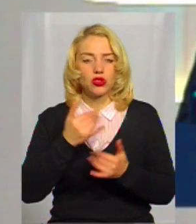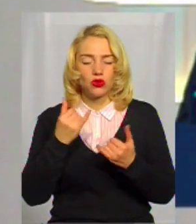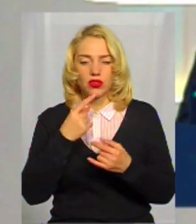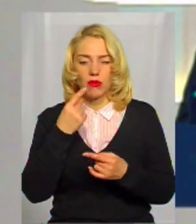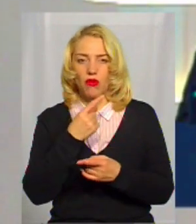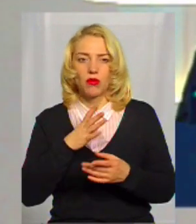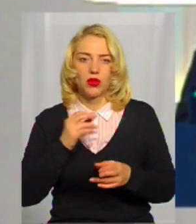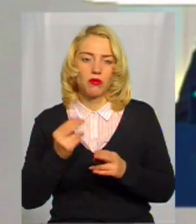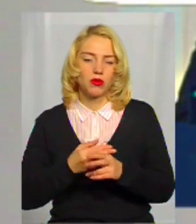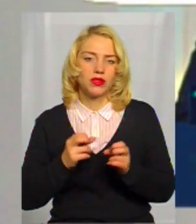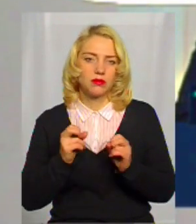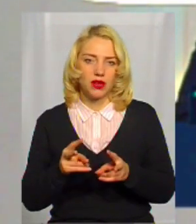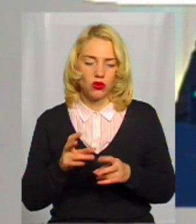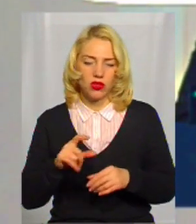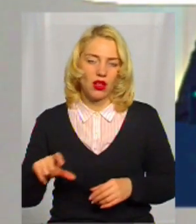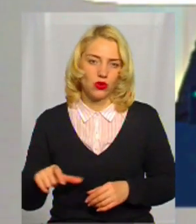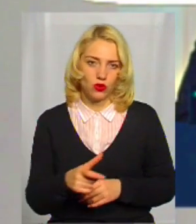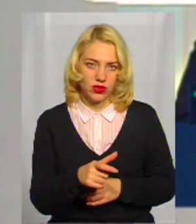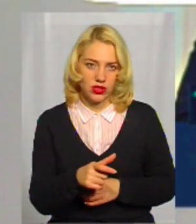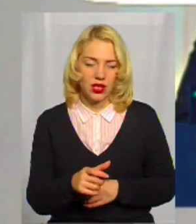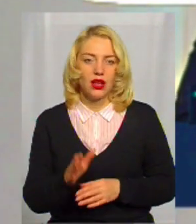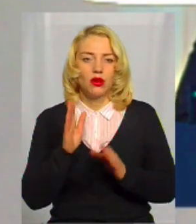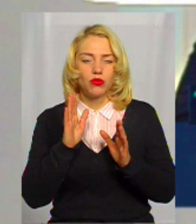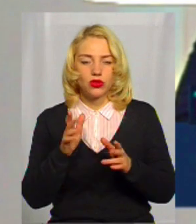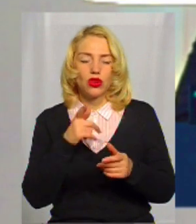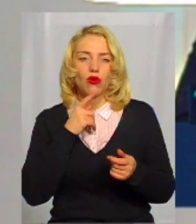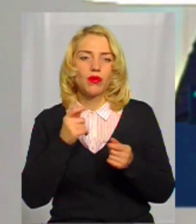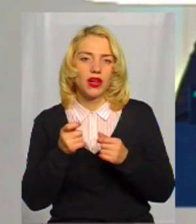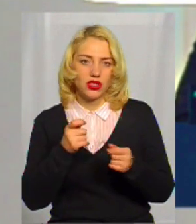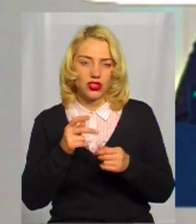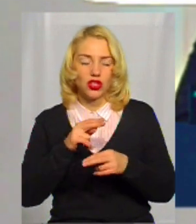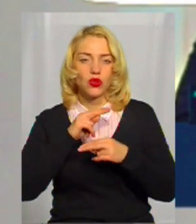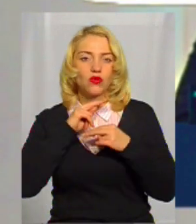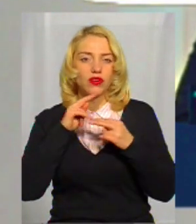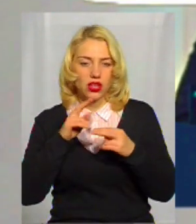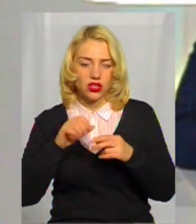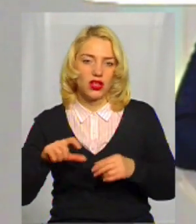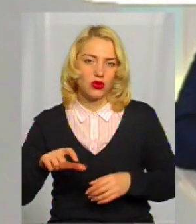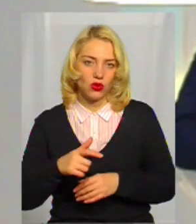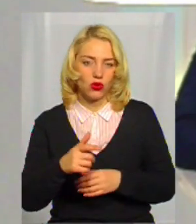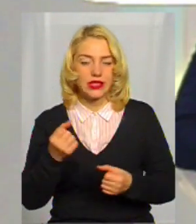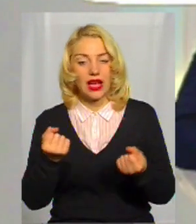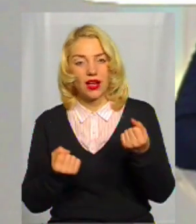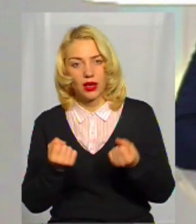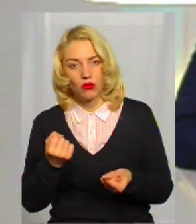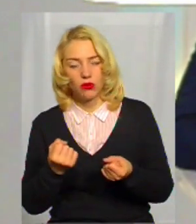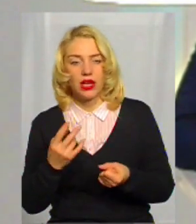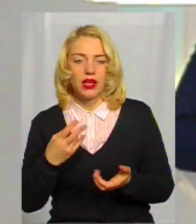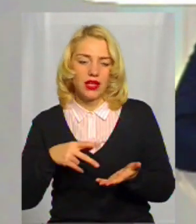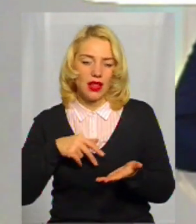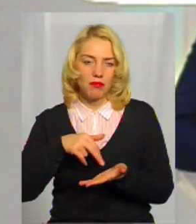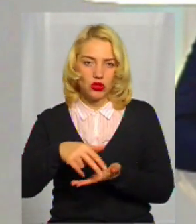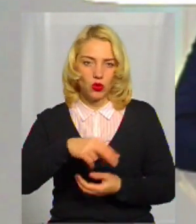як убезпечитися на дорозі. Будьте обережні і уважні на дорогах, за кермом та на